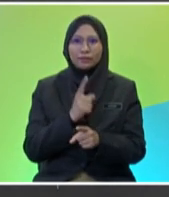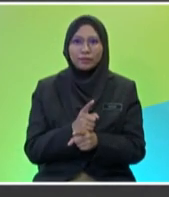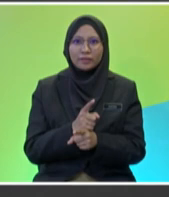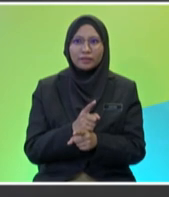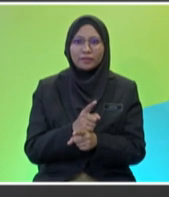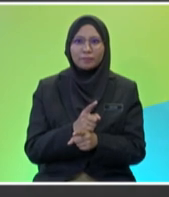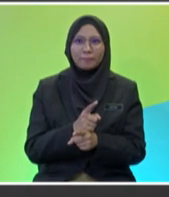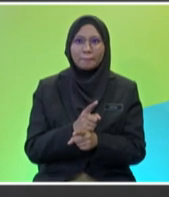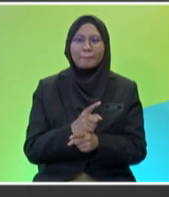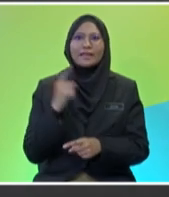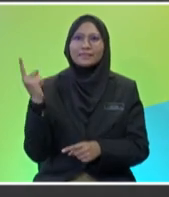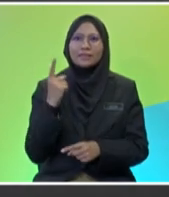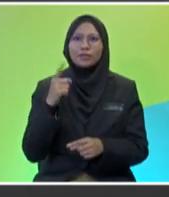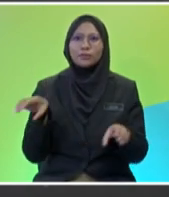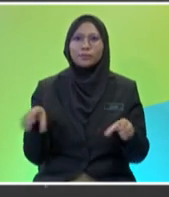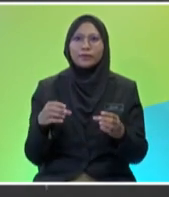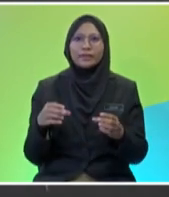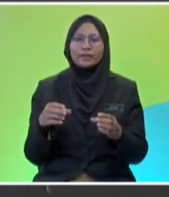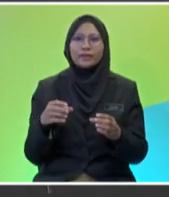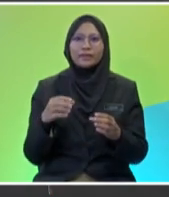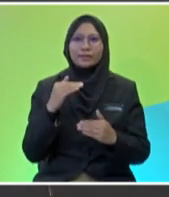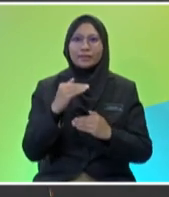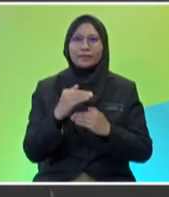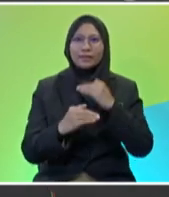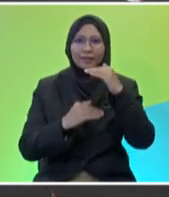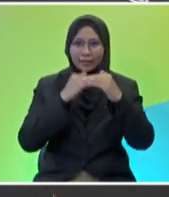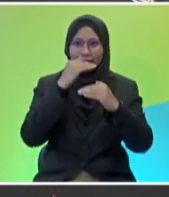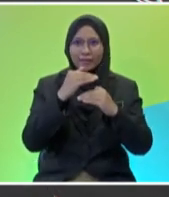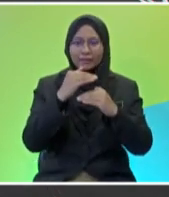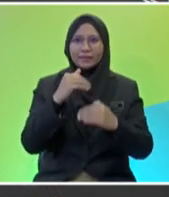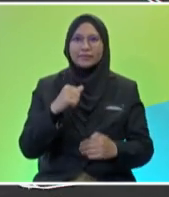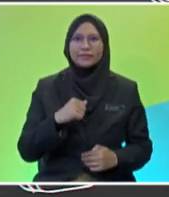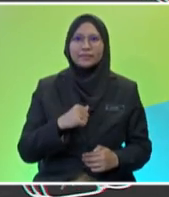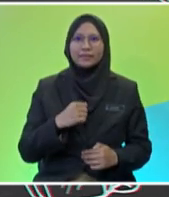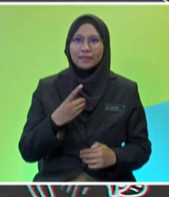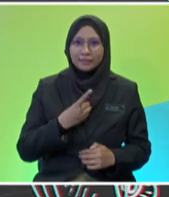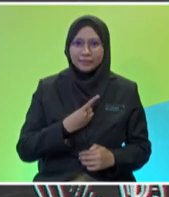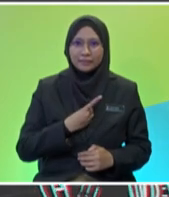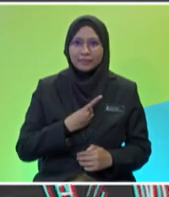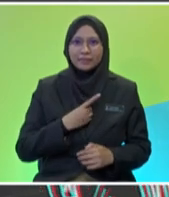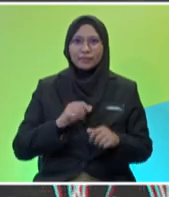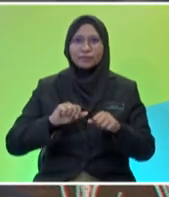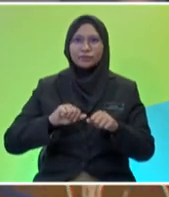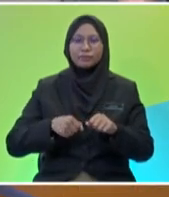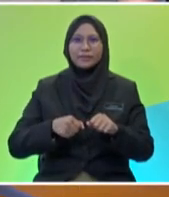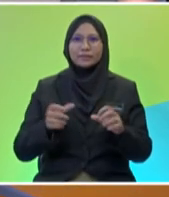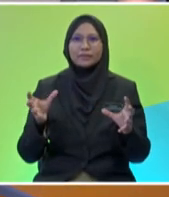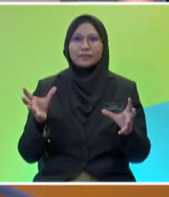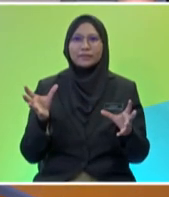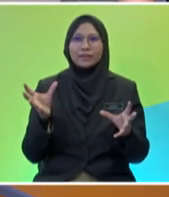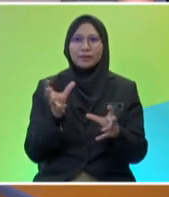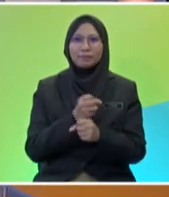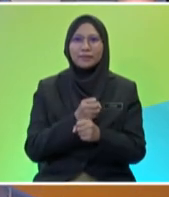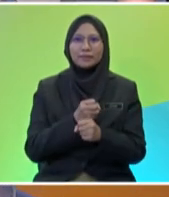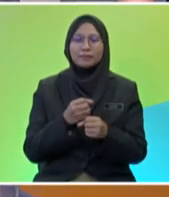bagi memastikan kehendak dan kepuasan pelanggan dipenuhi dan sistem pengurusan quality di tempat di Apakah